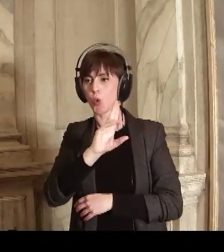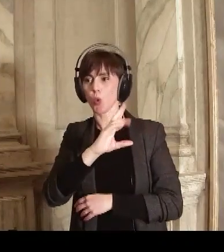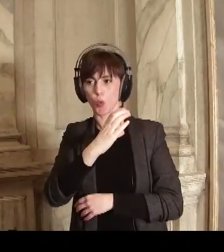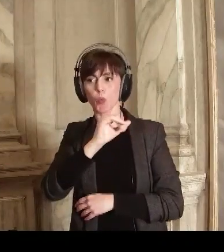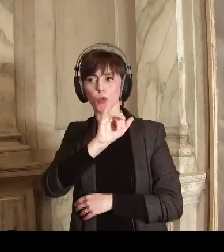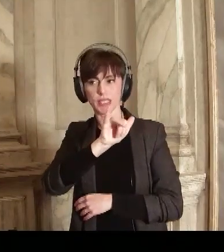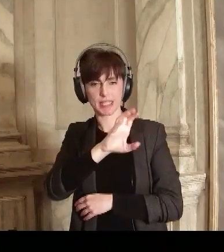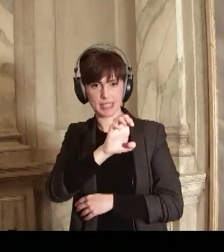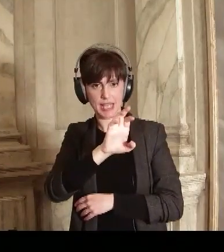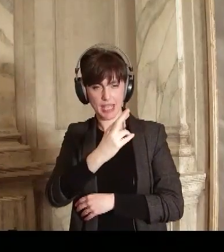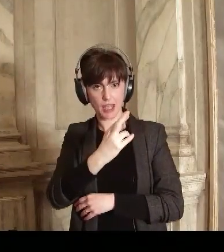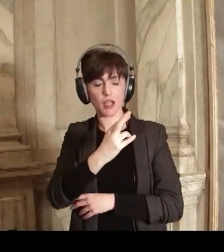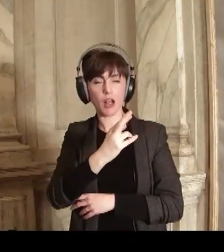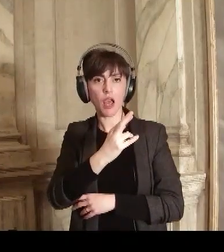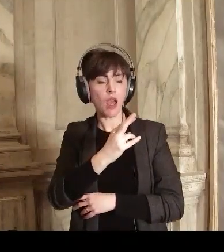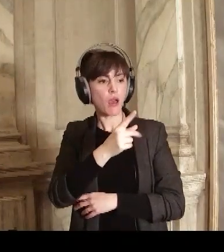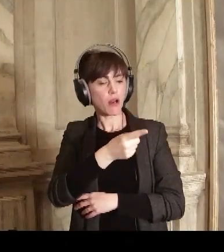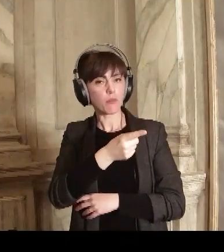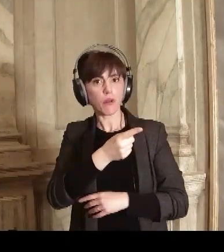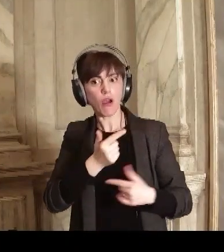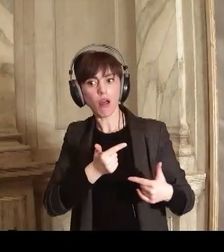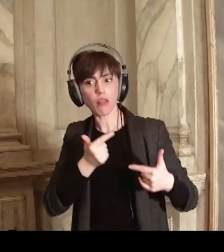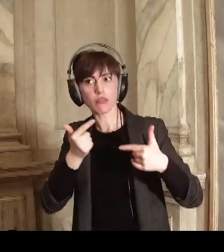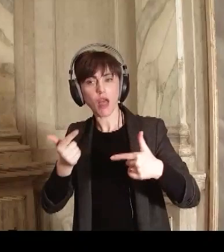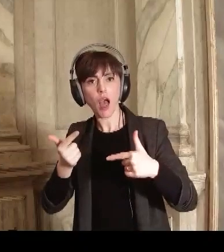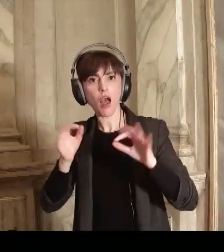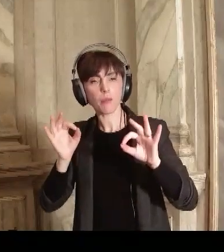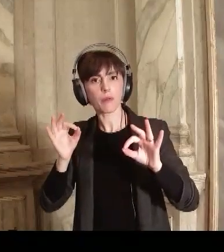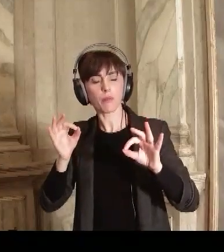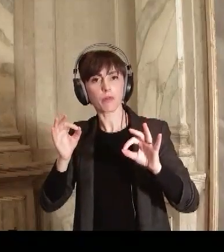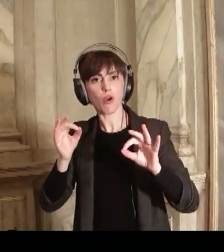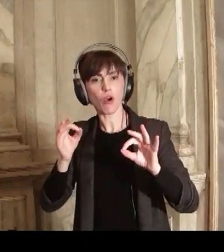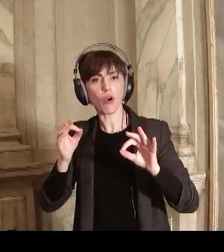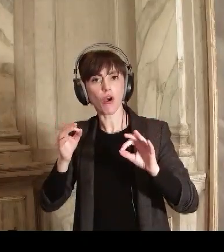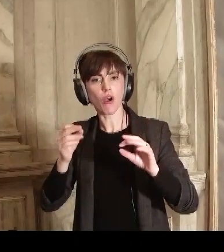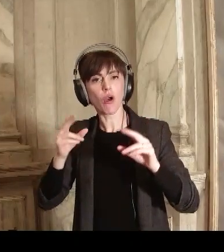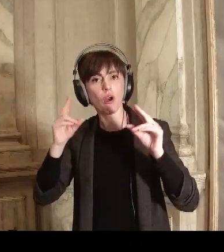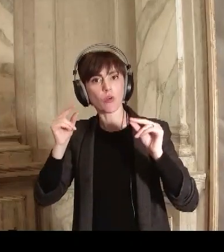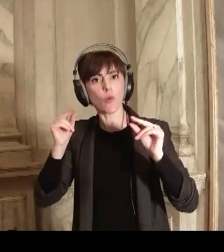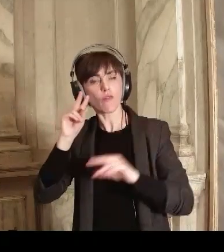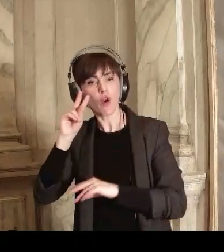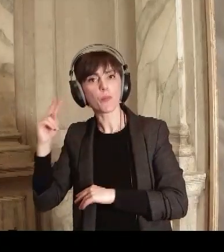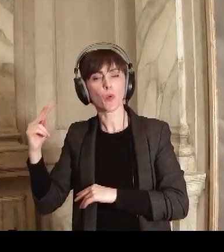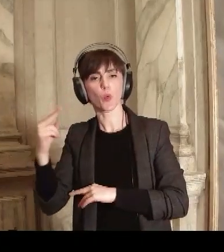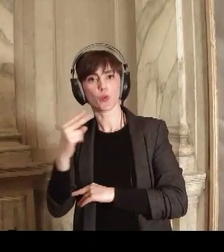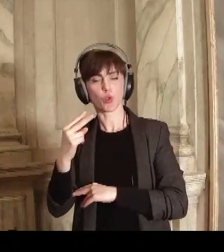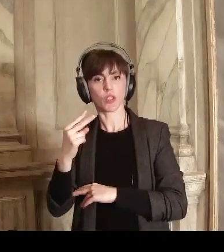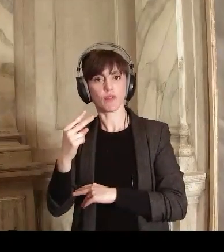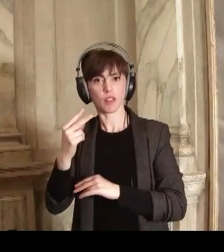una produzione innovativa e avveniristica presentata dal Festival Ars Electronica di Linz